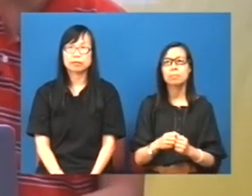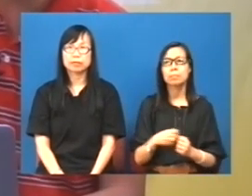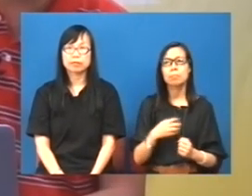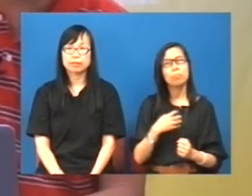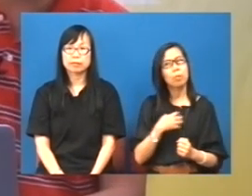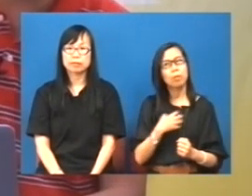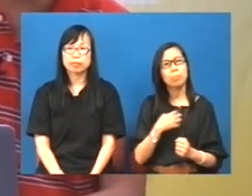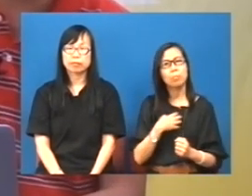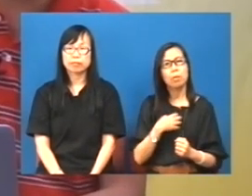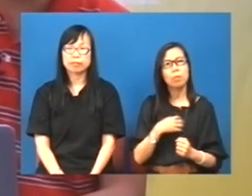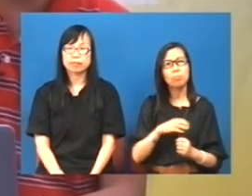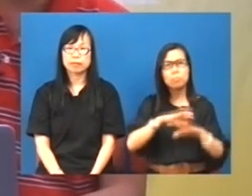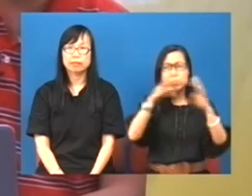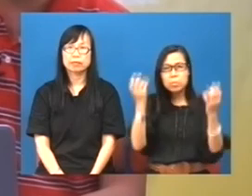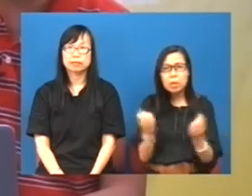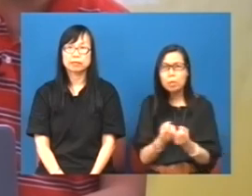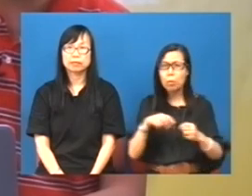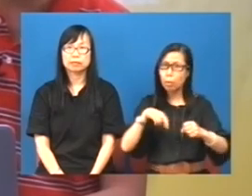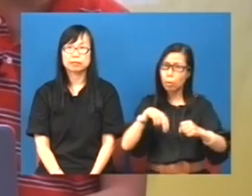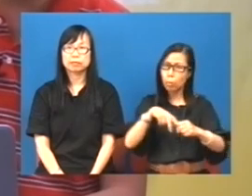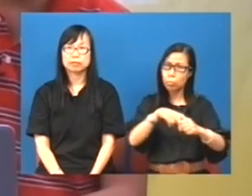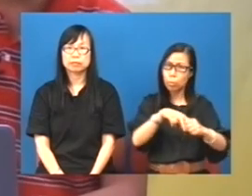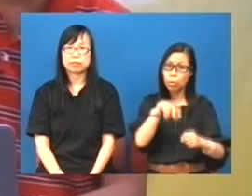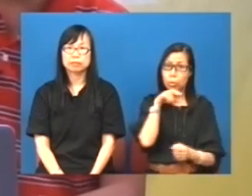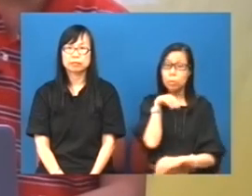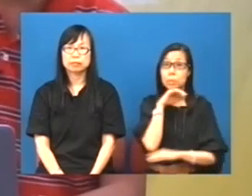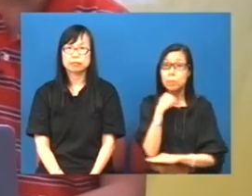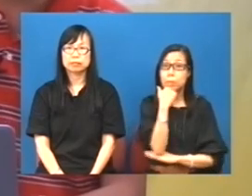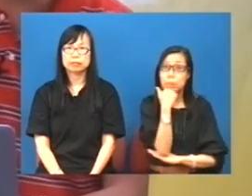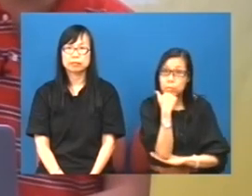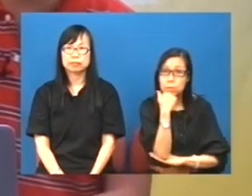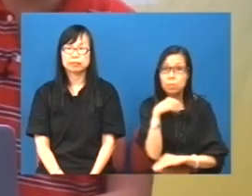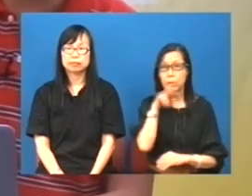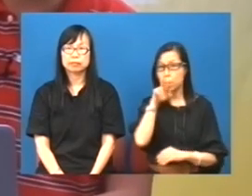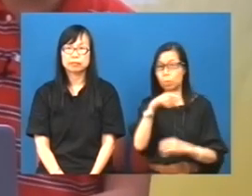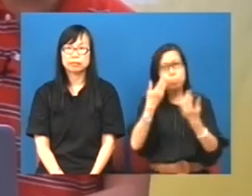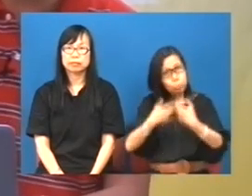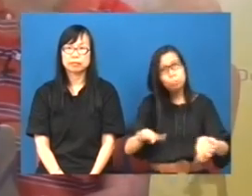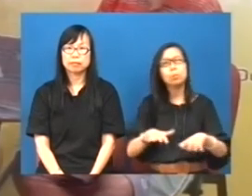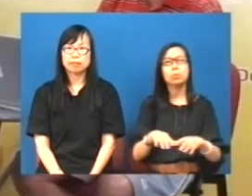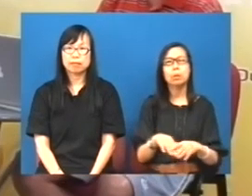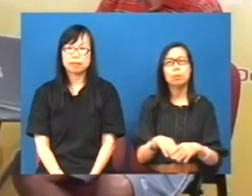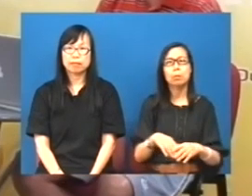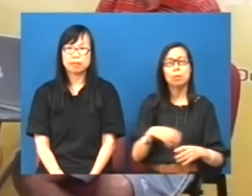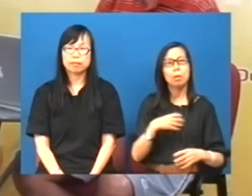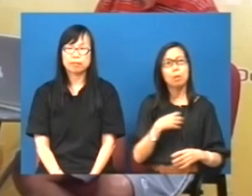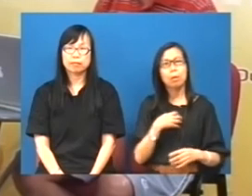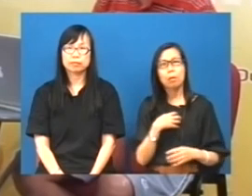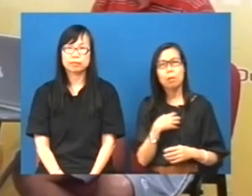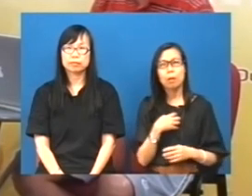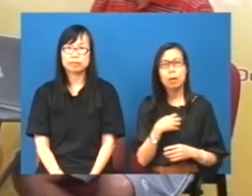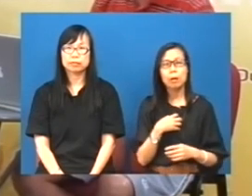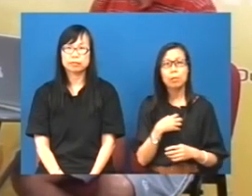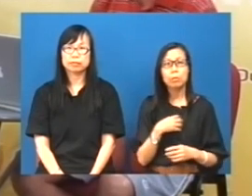我想整個球賽現場直播觀眾看完之後就算你說掩著半邊的心說場球賽多好看就入了